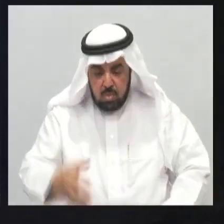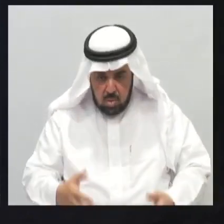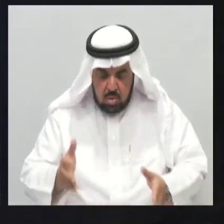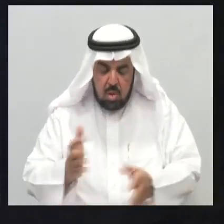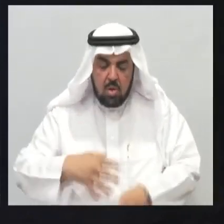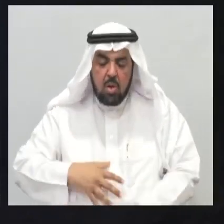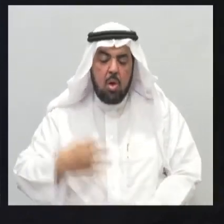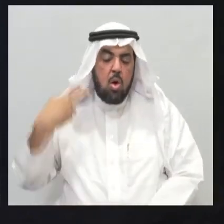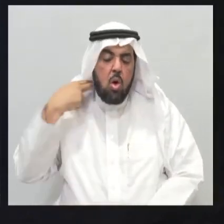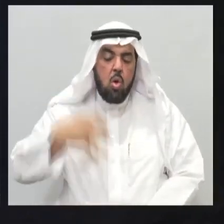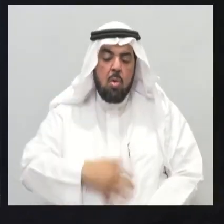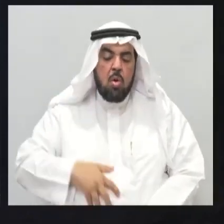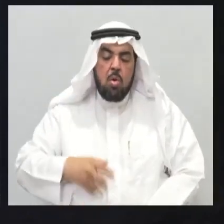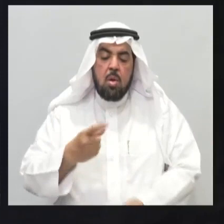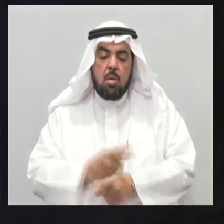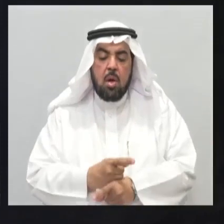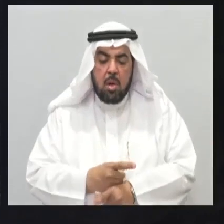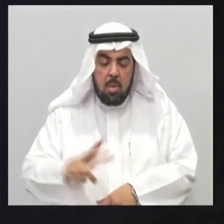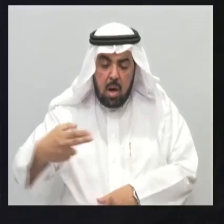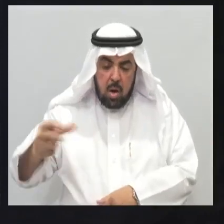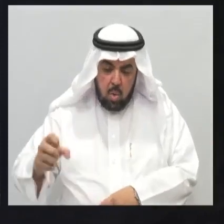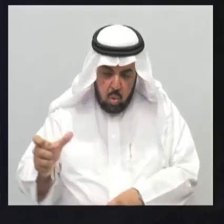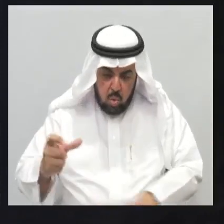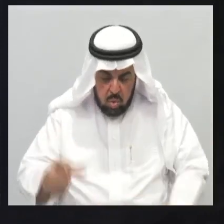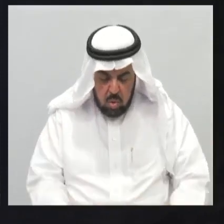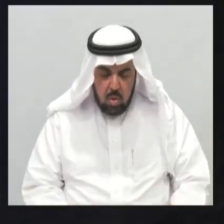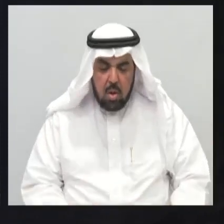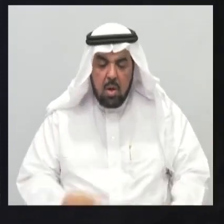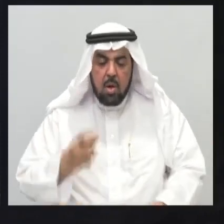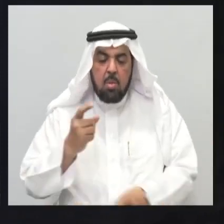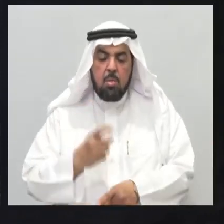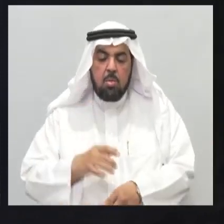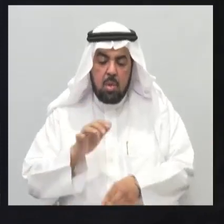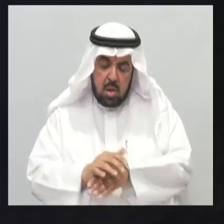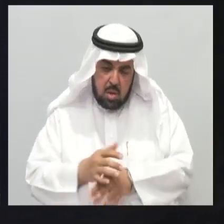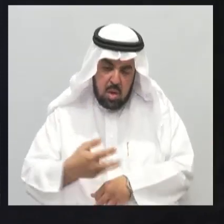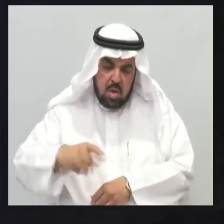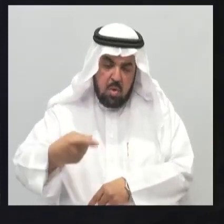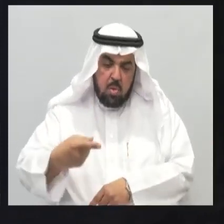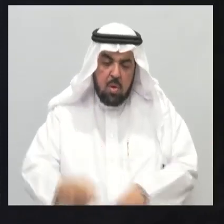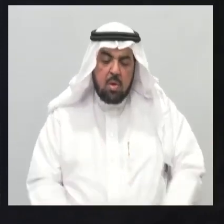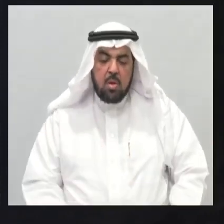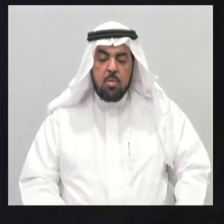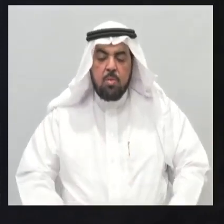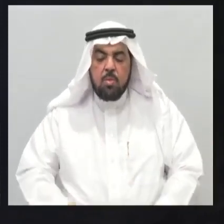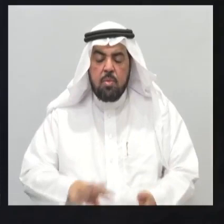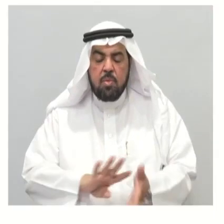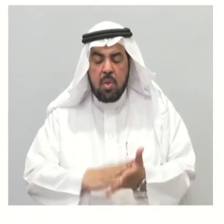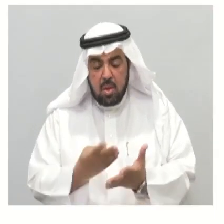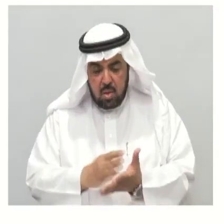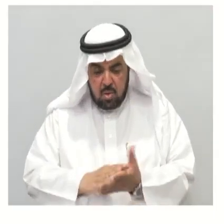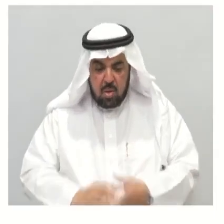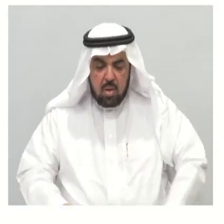العلوم، معكم المعلمة العنود العتيبي، معلمة الصف الأول المتوسط. معنا اليوم معلم لغة